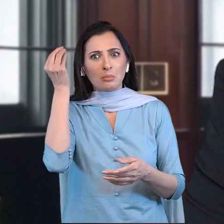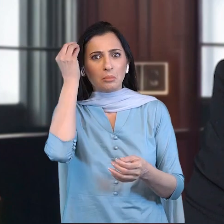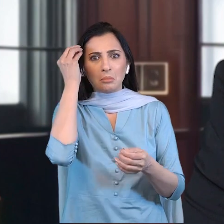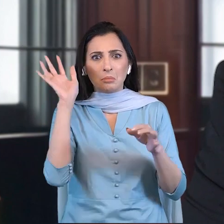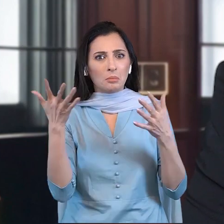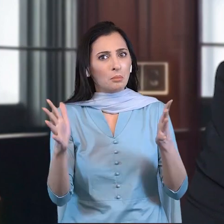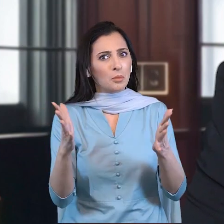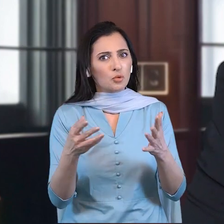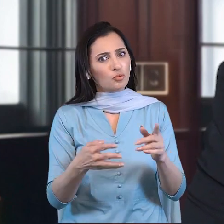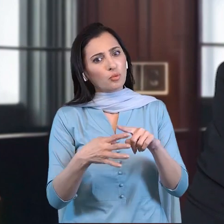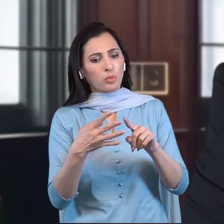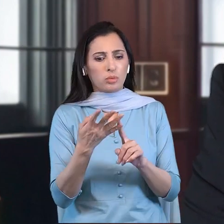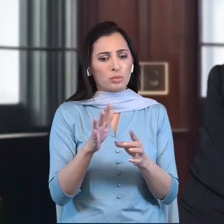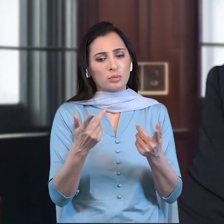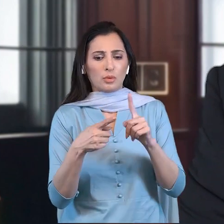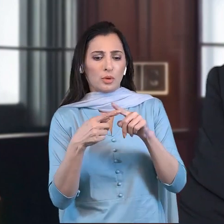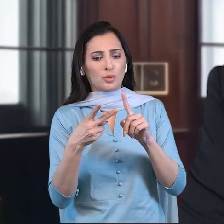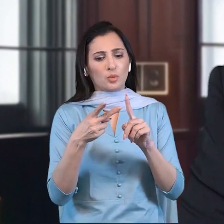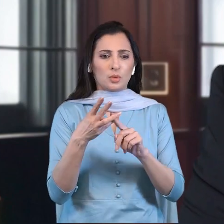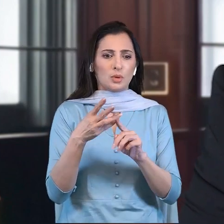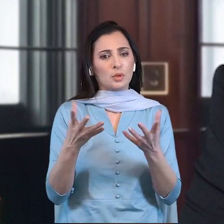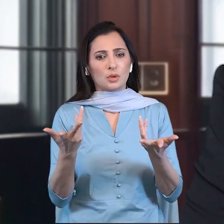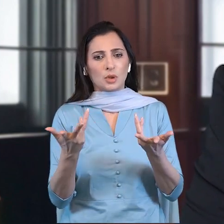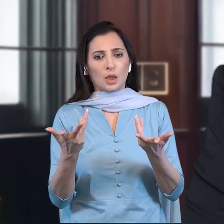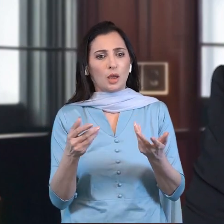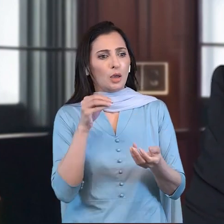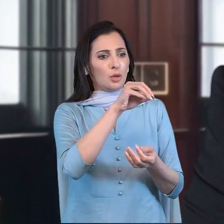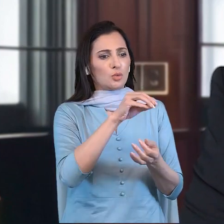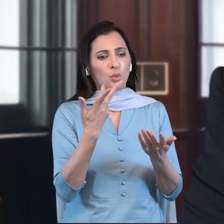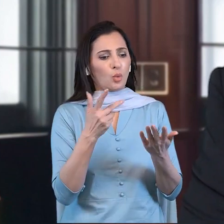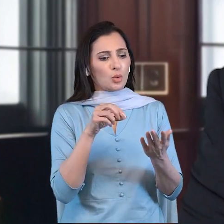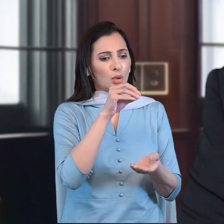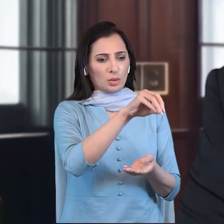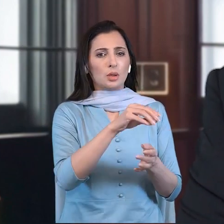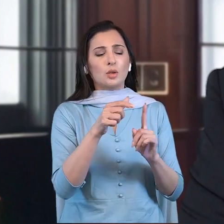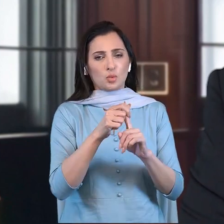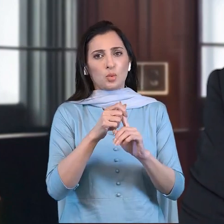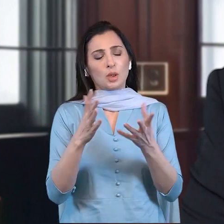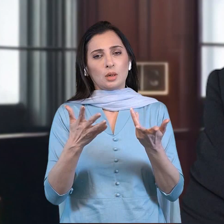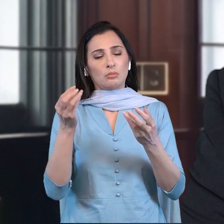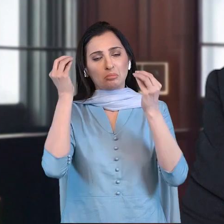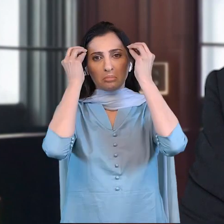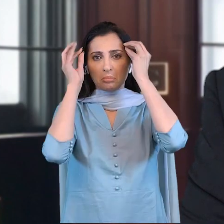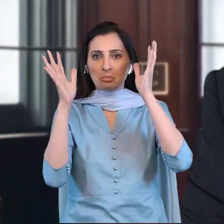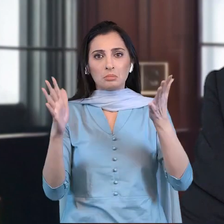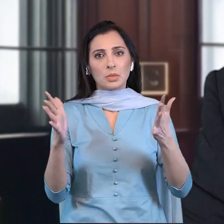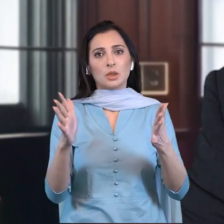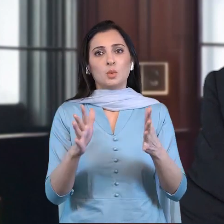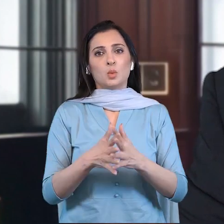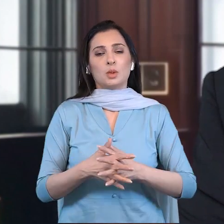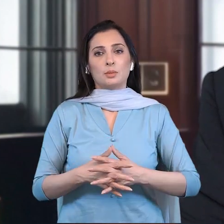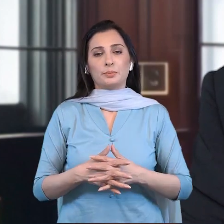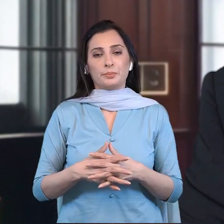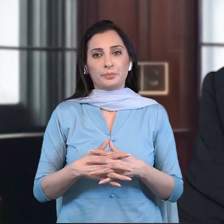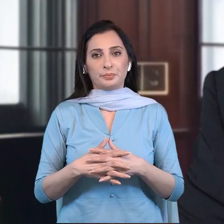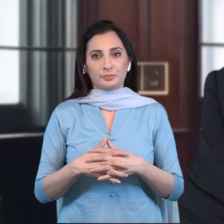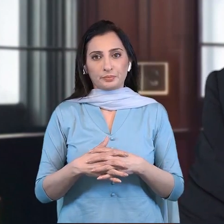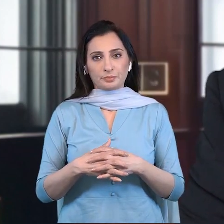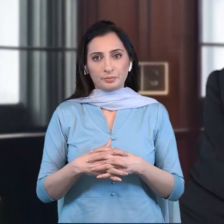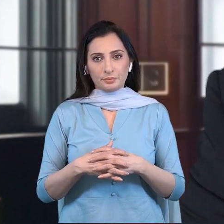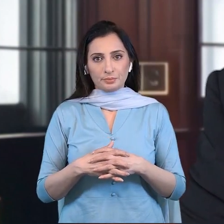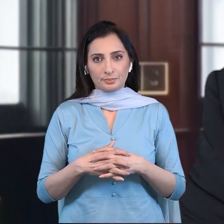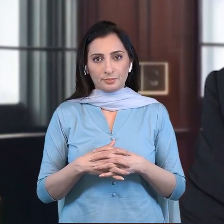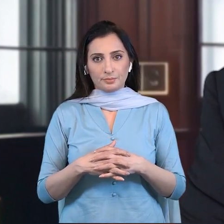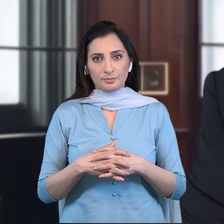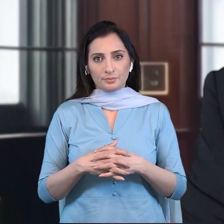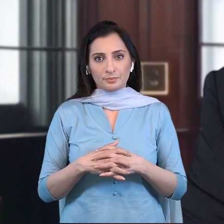نکاح نامہ کی رجسٹریشن یونین کونسل کے دفتر میں ہوتی ہے، عموماً وہیں ہوتی ہے جہاں لڑکی کا ریزیڈنٹ ہو، یا اینی ویئر ان پاکستان،